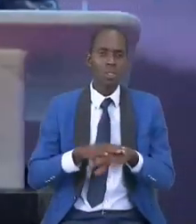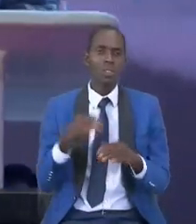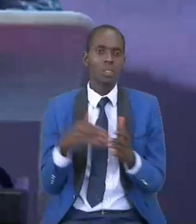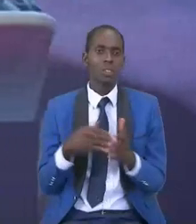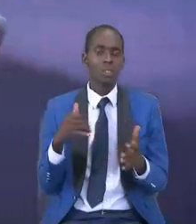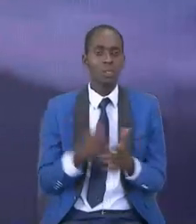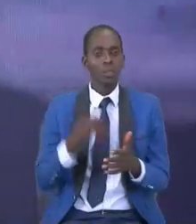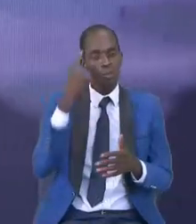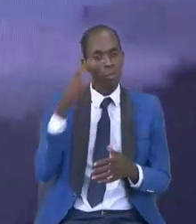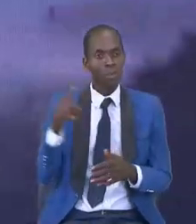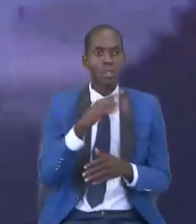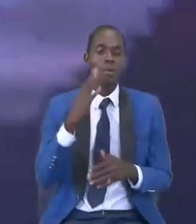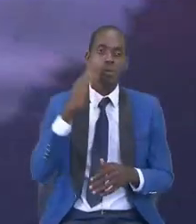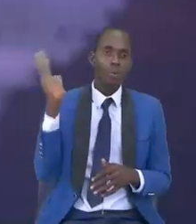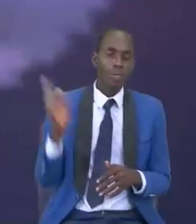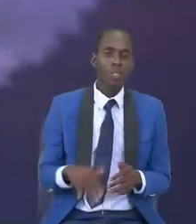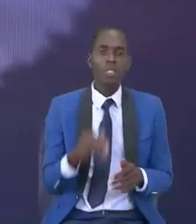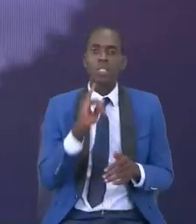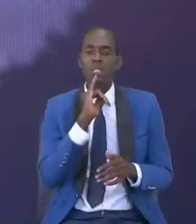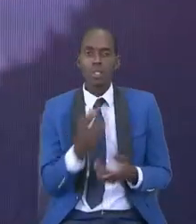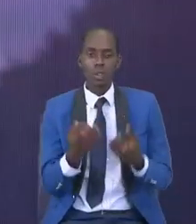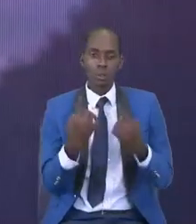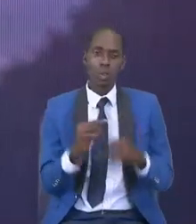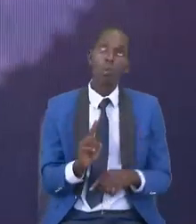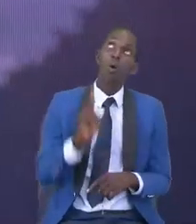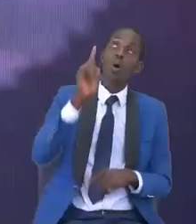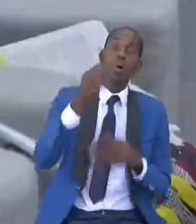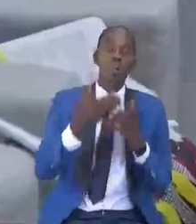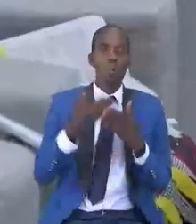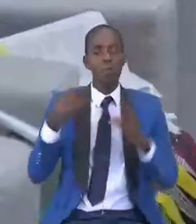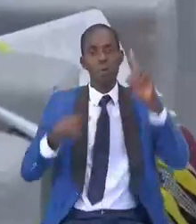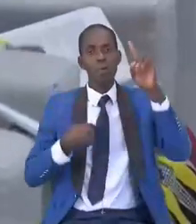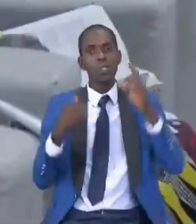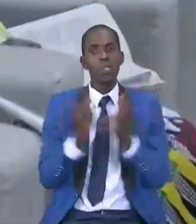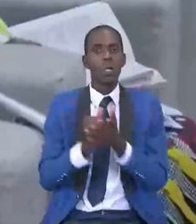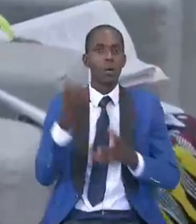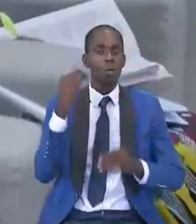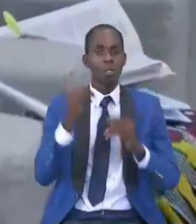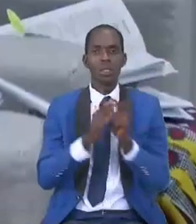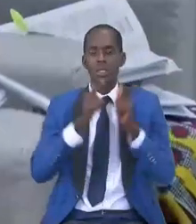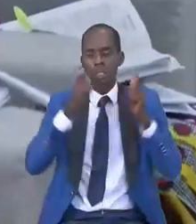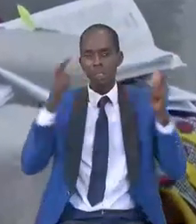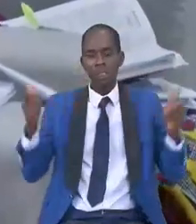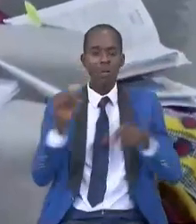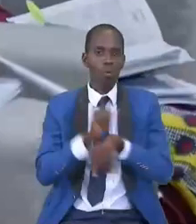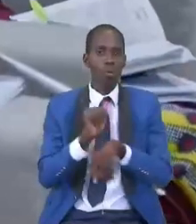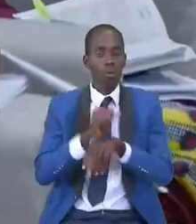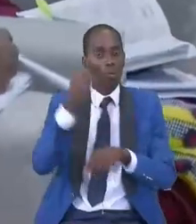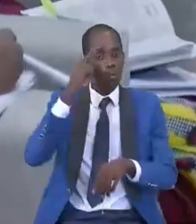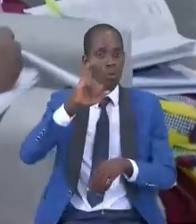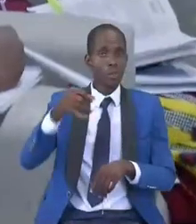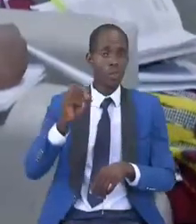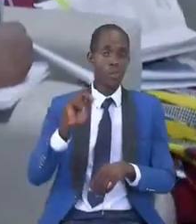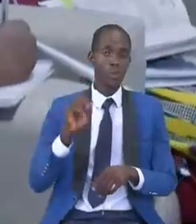elle. Car sa méchanceté est montée jusqu'à moi. C'était la grande commission pour